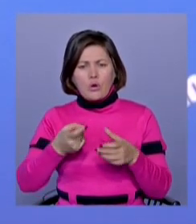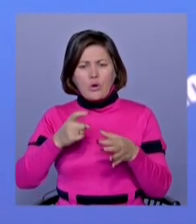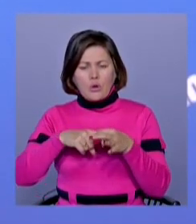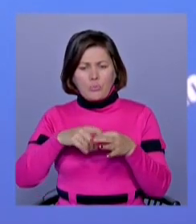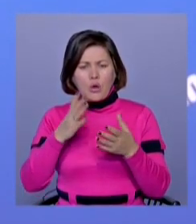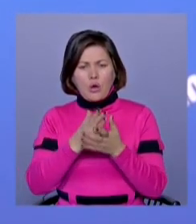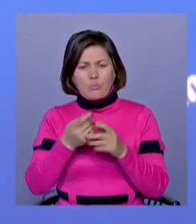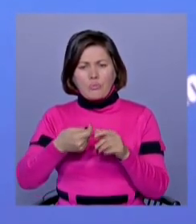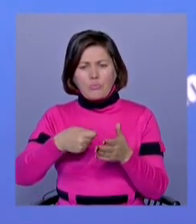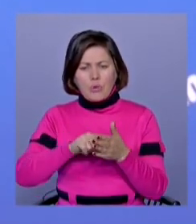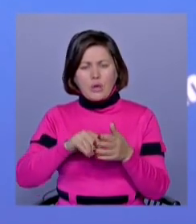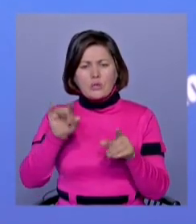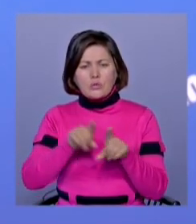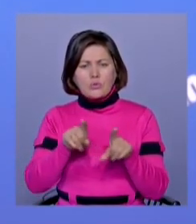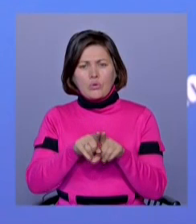орнатылған